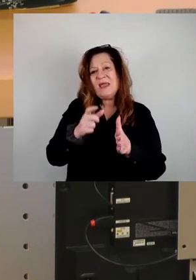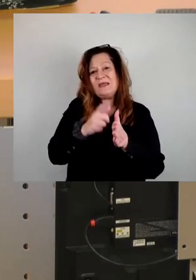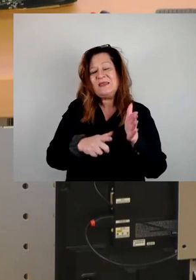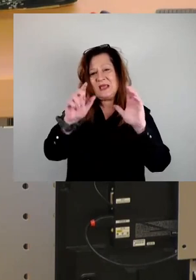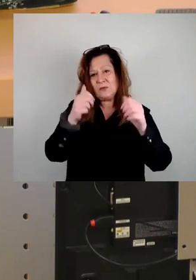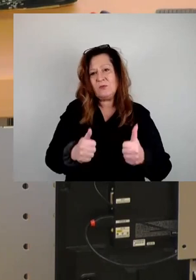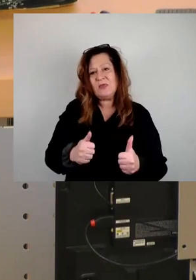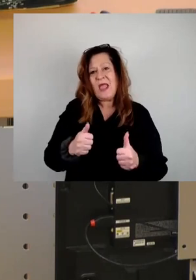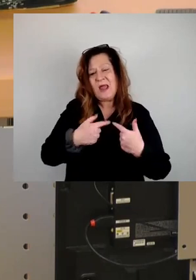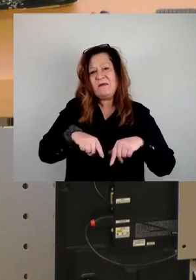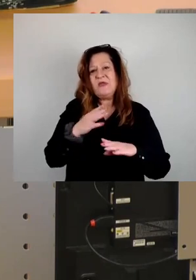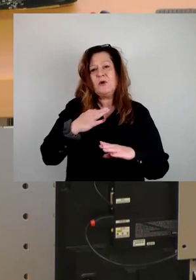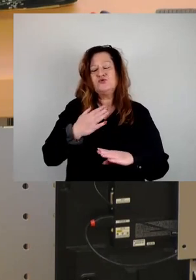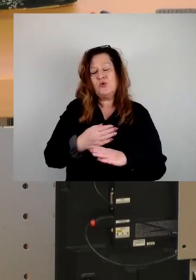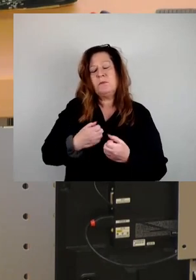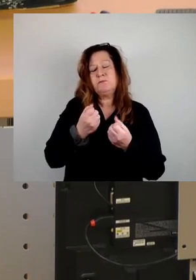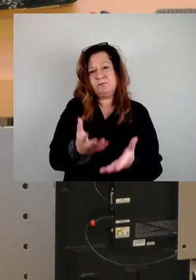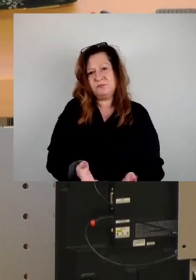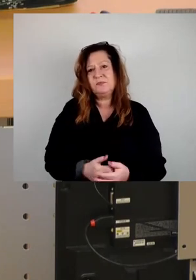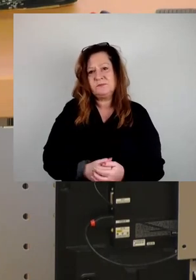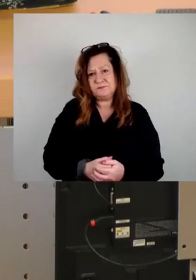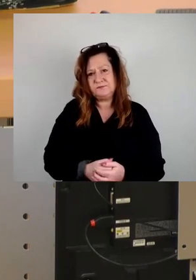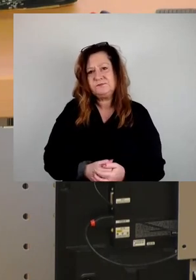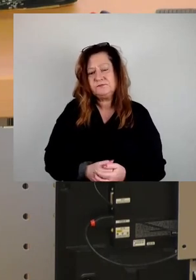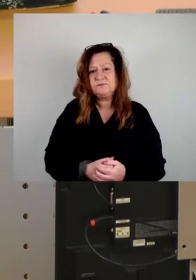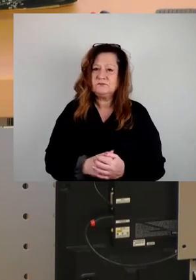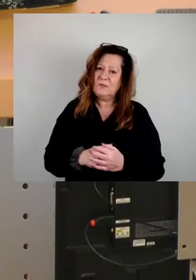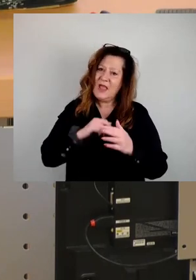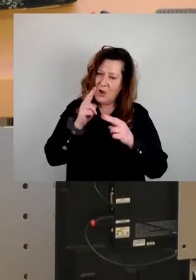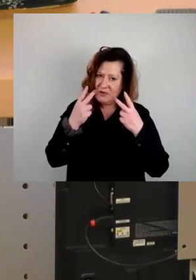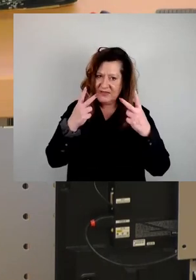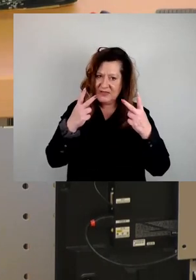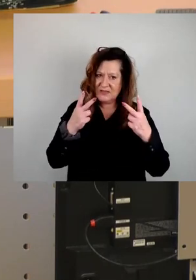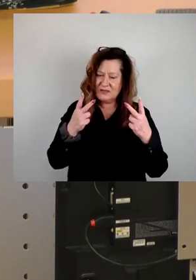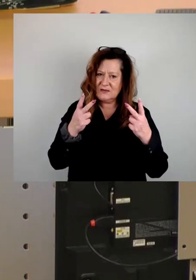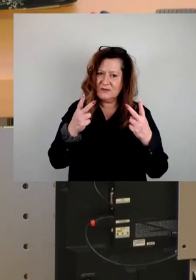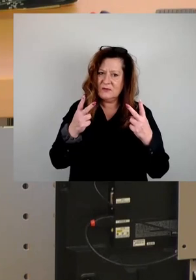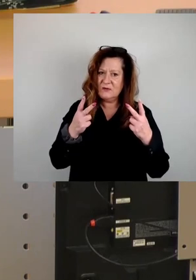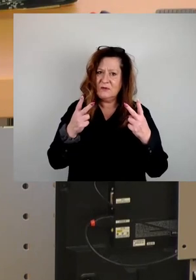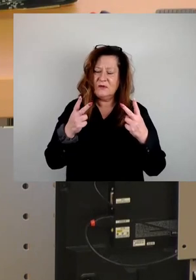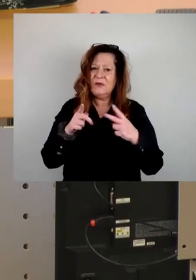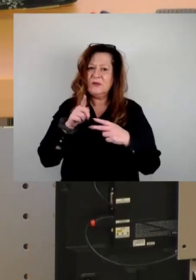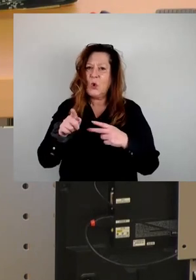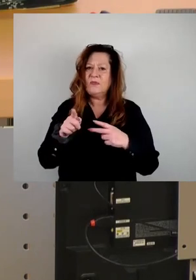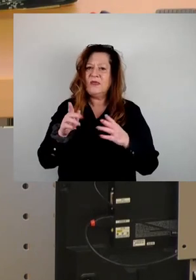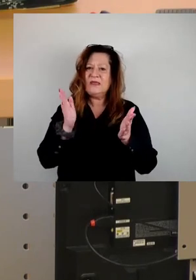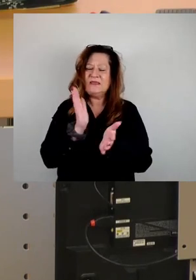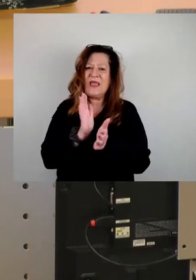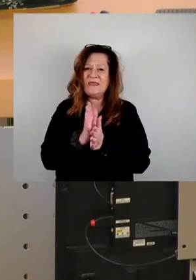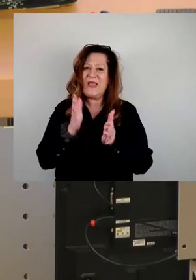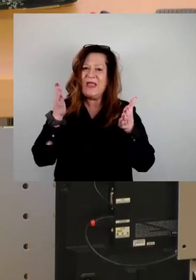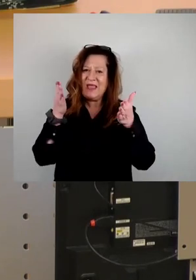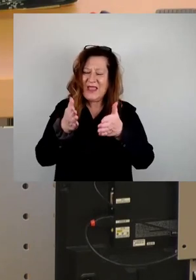jetzt noch einen Punkt, der uns Grünen besonders wichtig ist, nämlich dass es eine doch intensive Beteiligung von Kindern